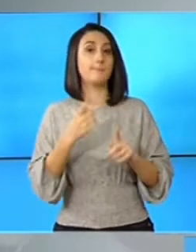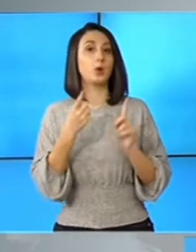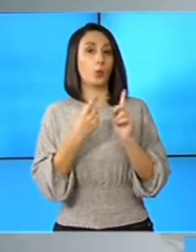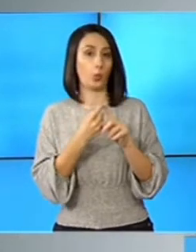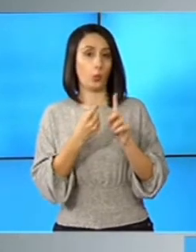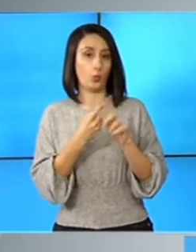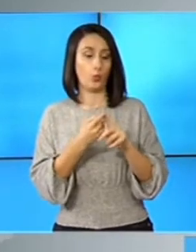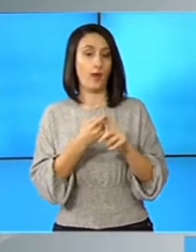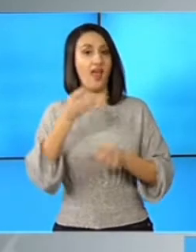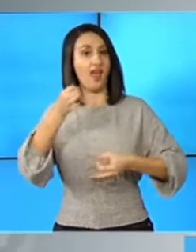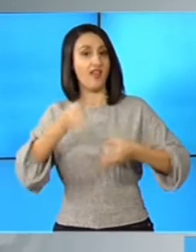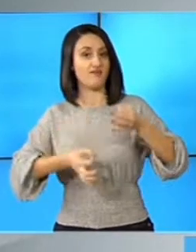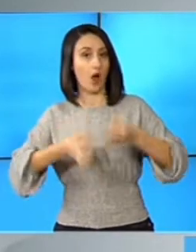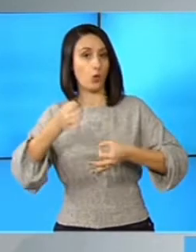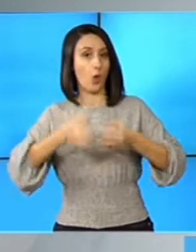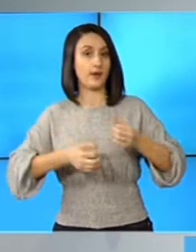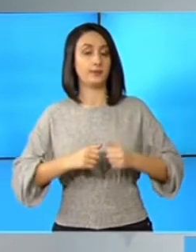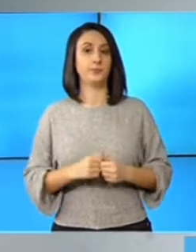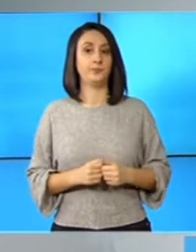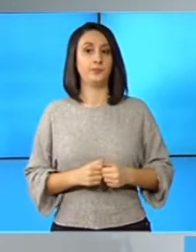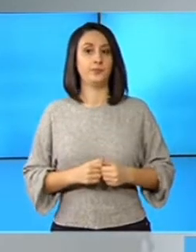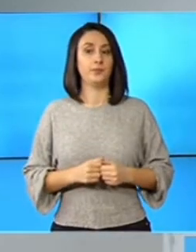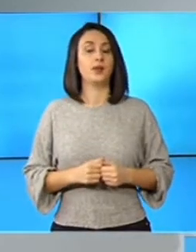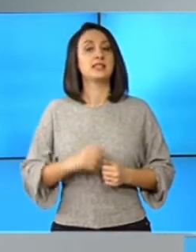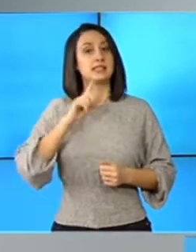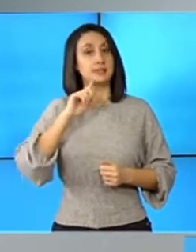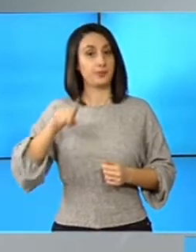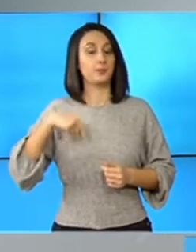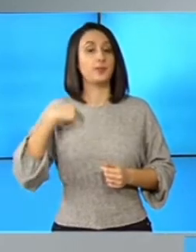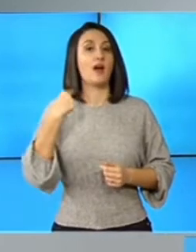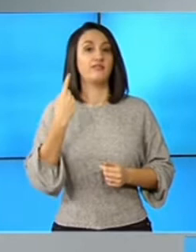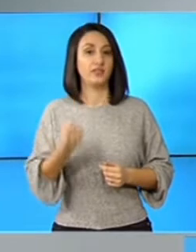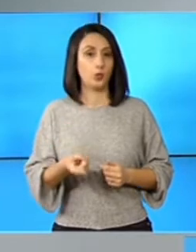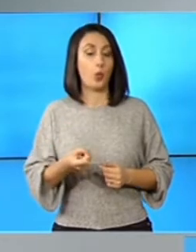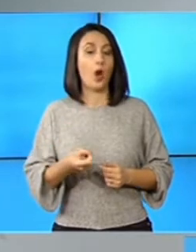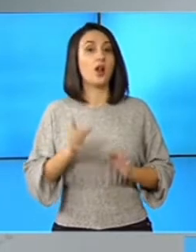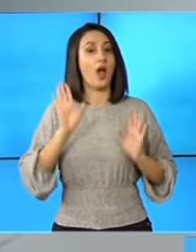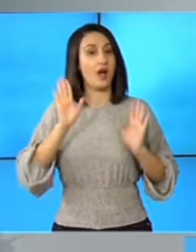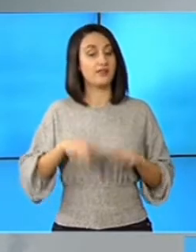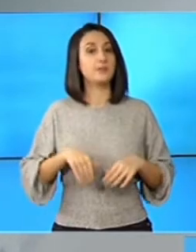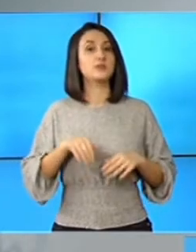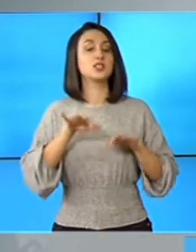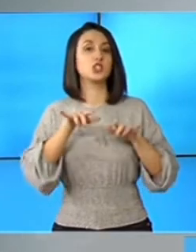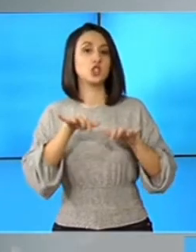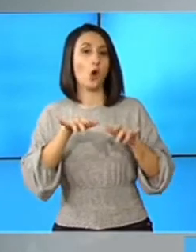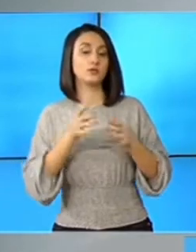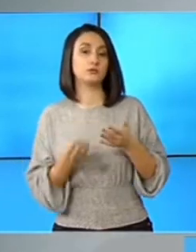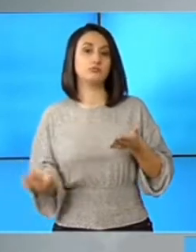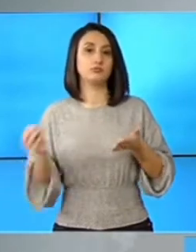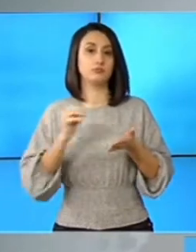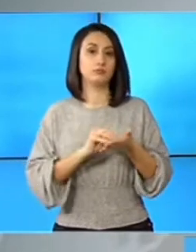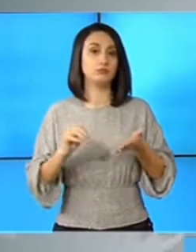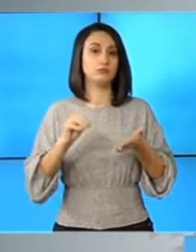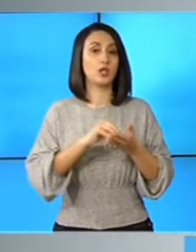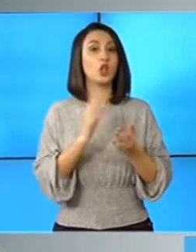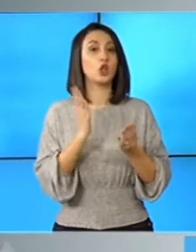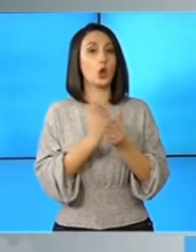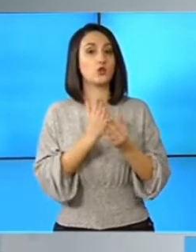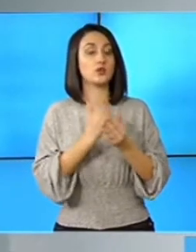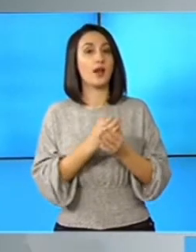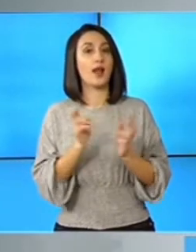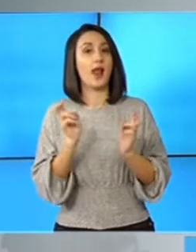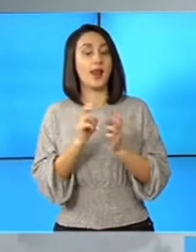aceasta de evaluare, în care săptămâna viitoare, da, avem softul pentru introducerea dosarelor în